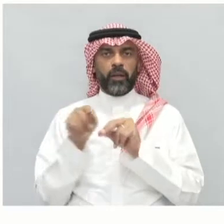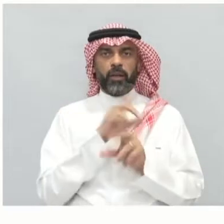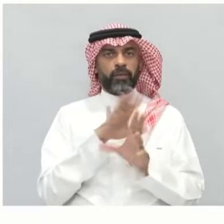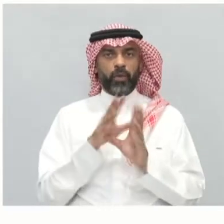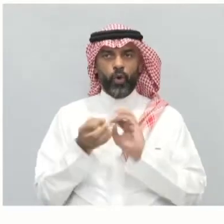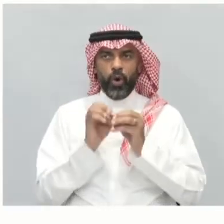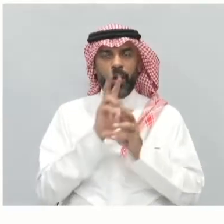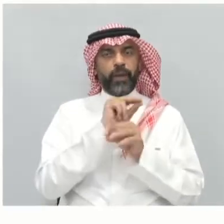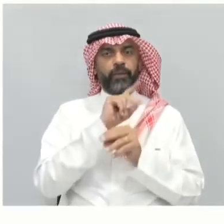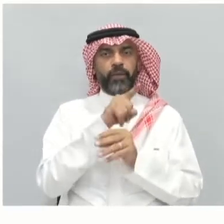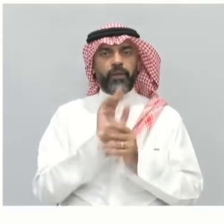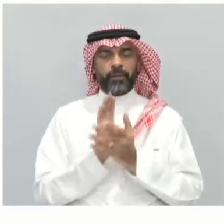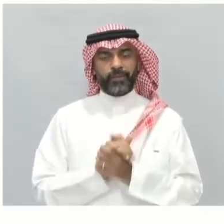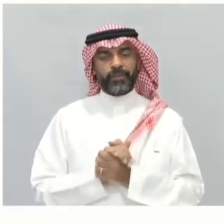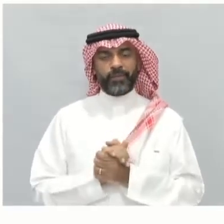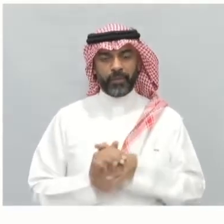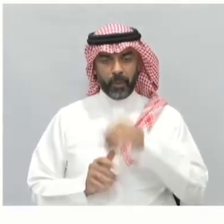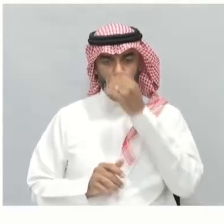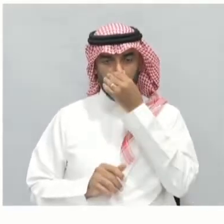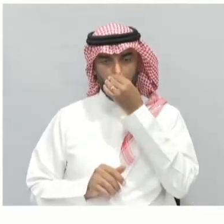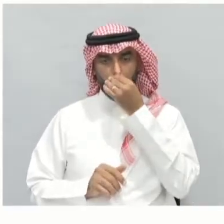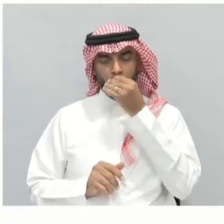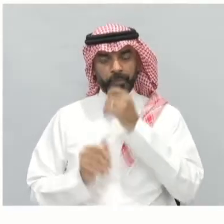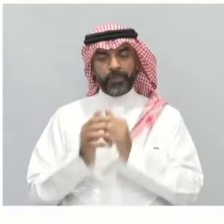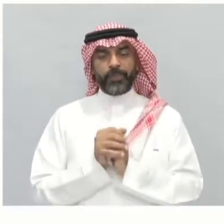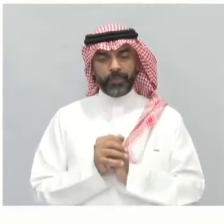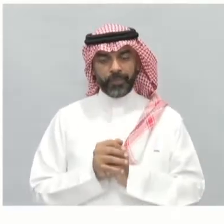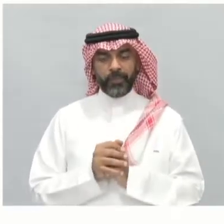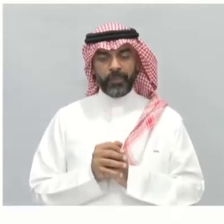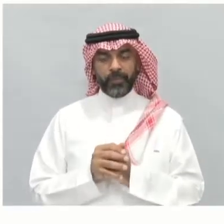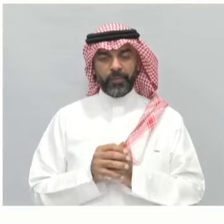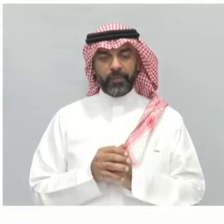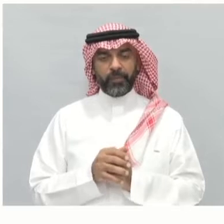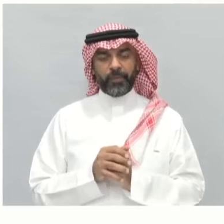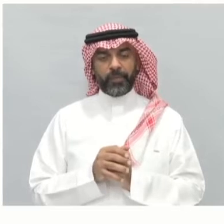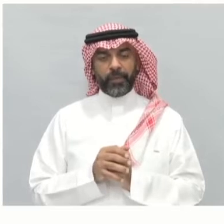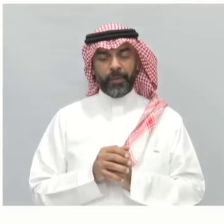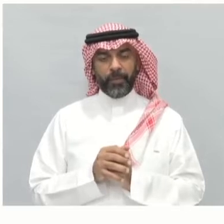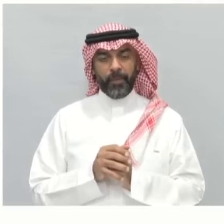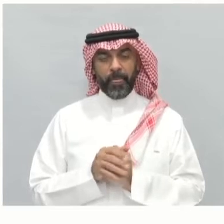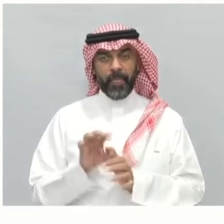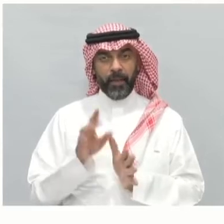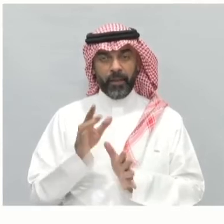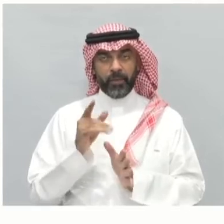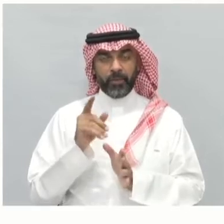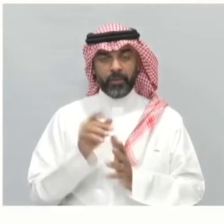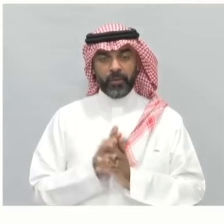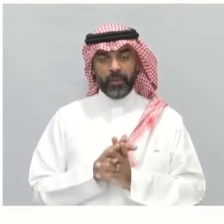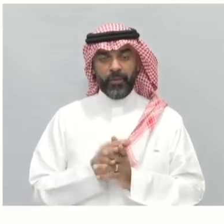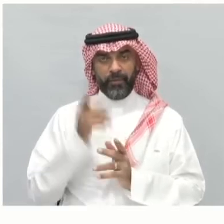في المكعب هذا الوجه مقسمينا مربعات فهمنا السؤال الان